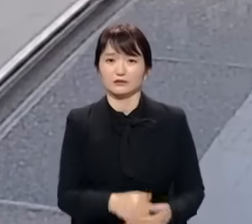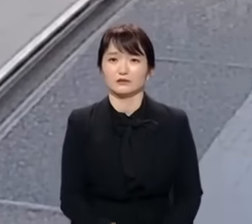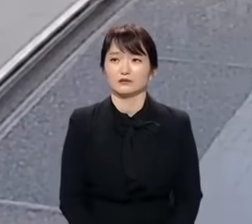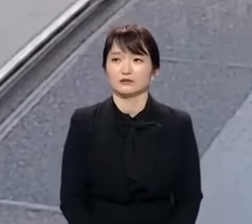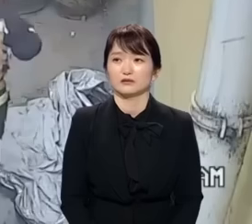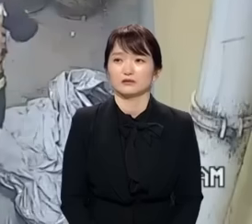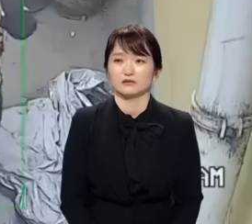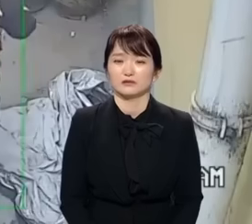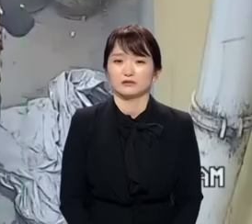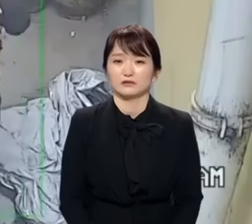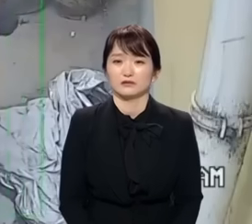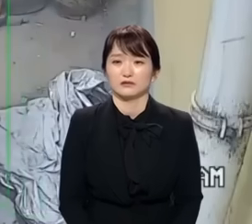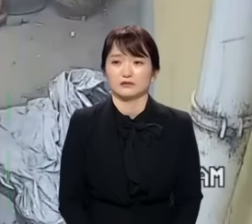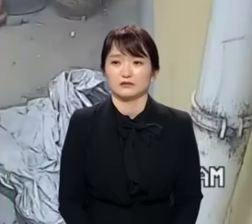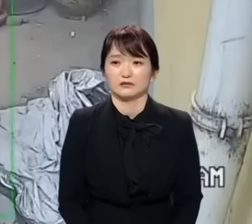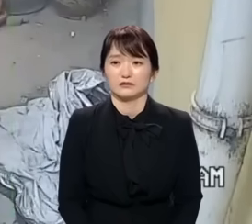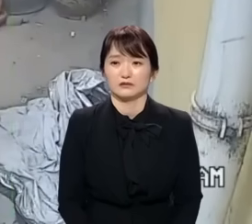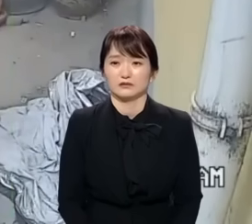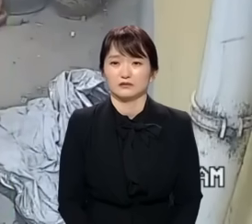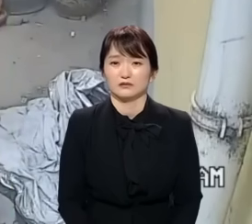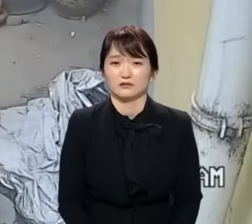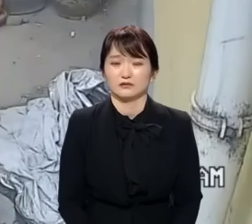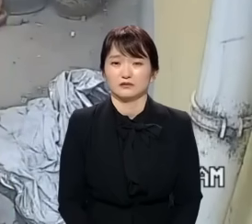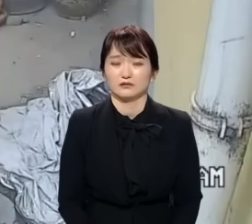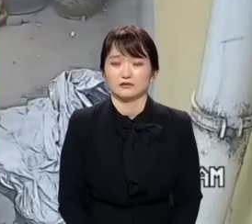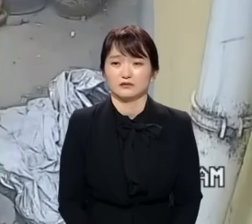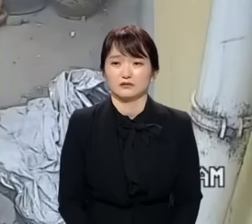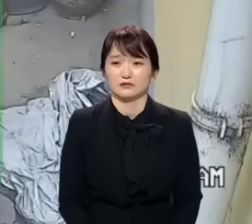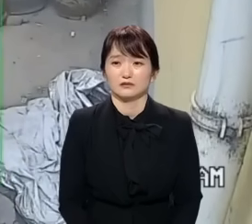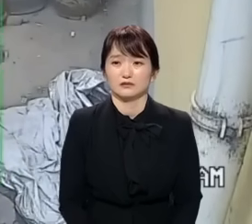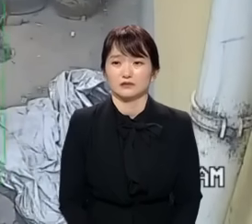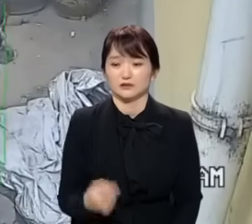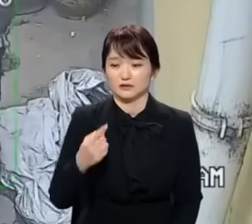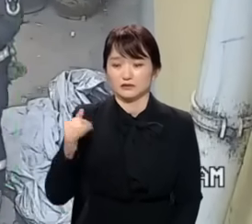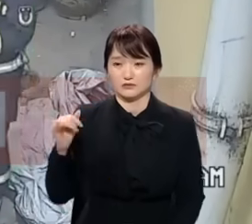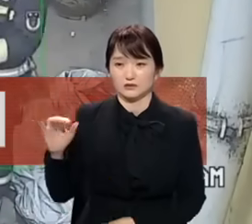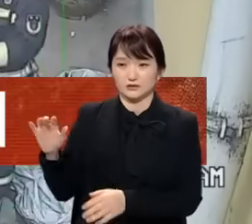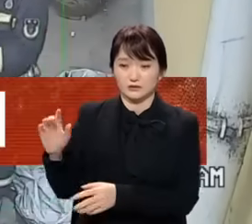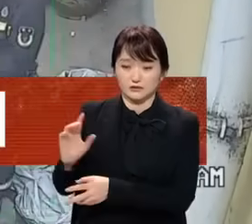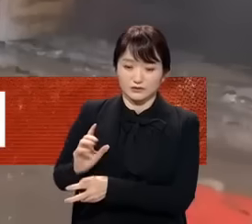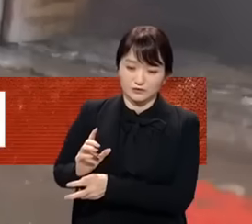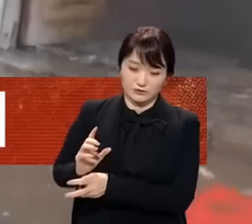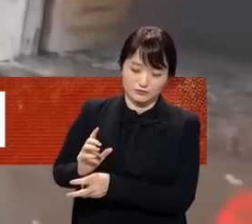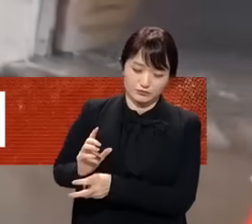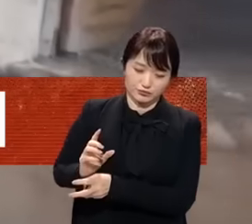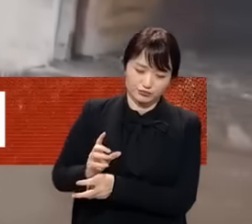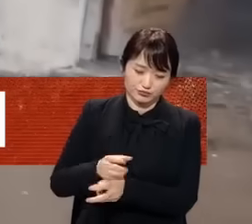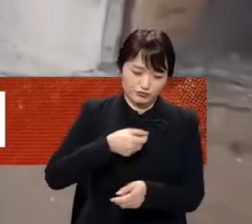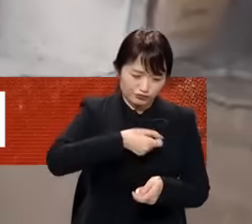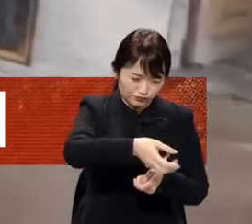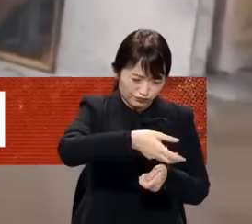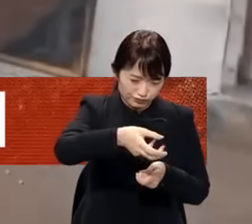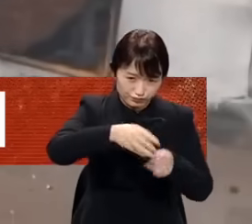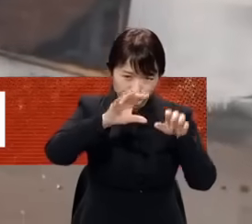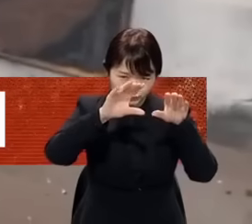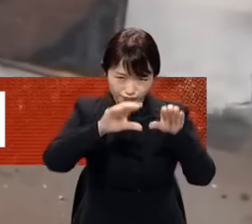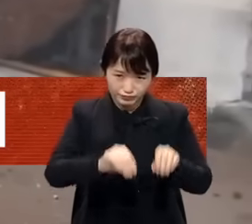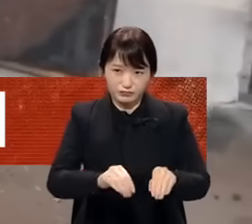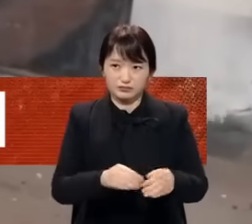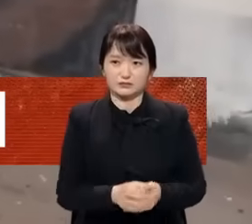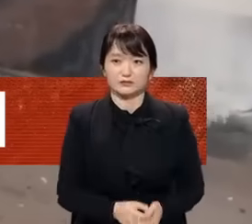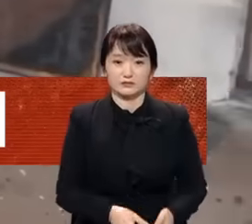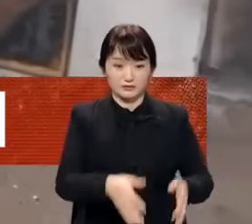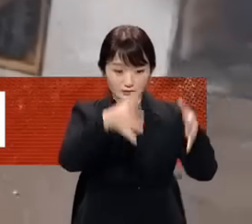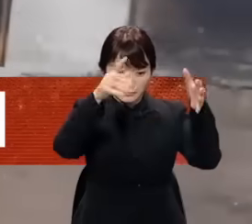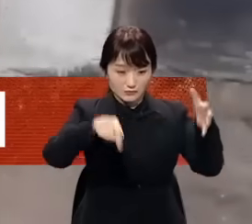뭐 넣지는 않았죠. 지가 들어간 건지. 네, 일단 이 불은 소방대원 출동하고서야 진압이 됐습니다. 그 작은 불꽃 하나에 건물